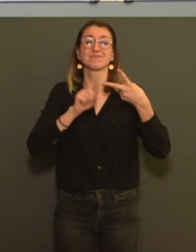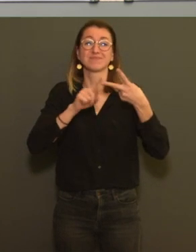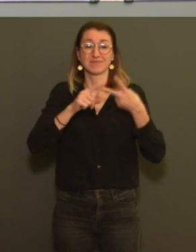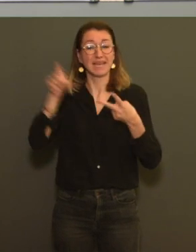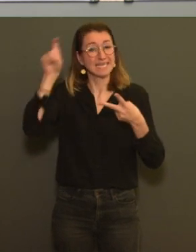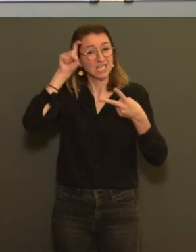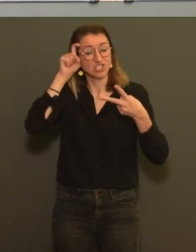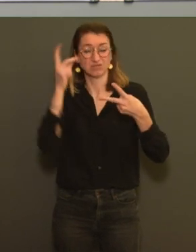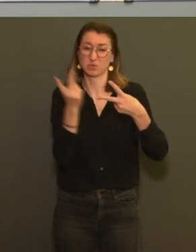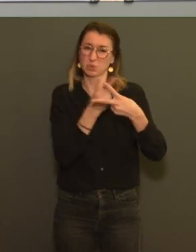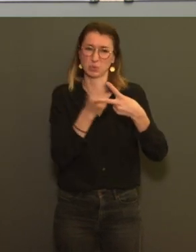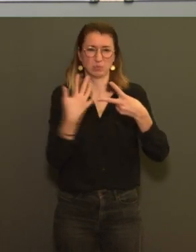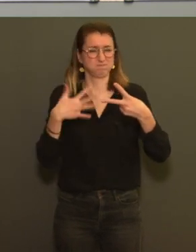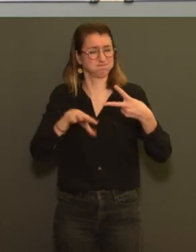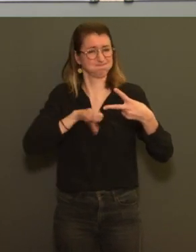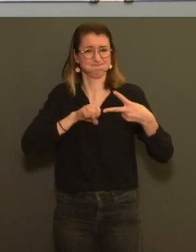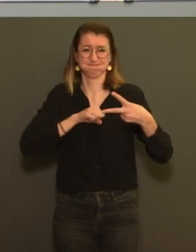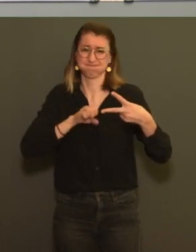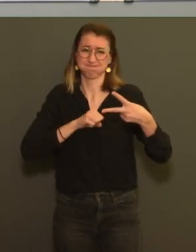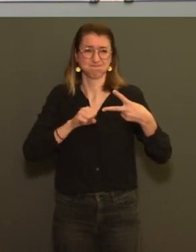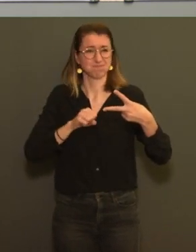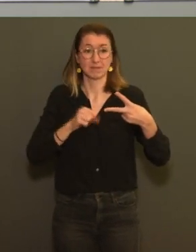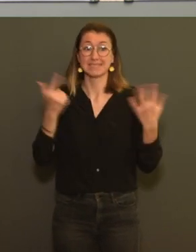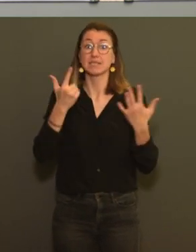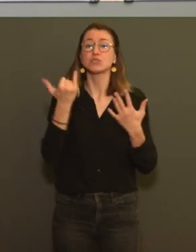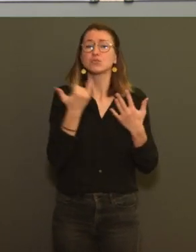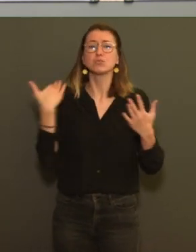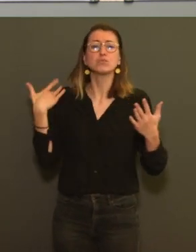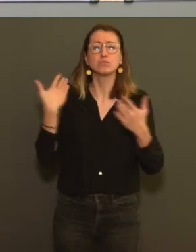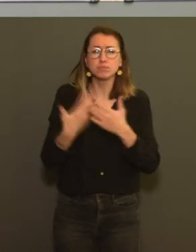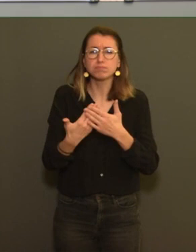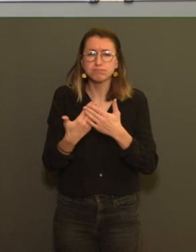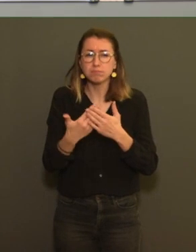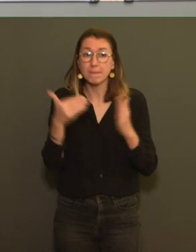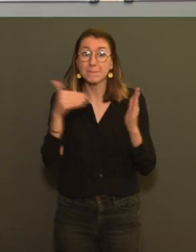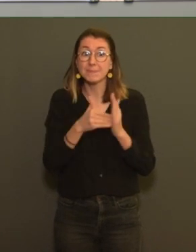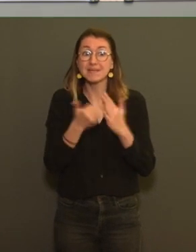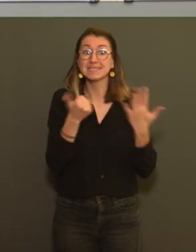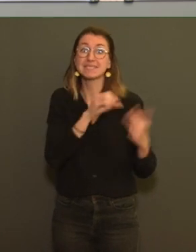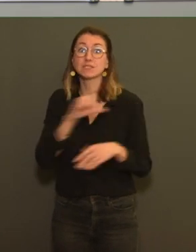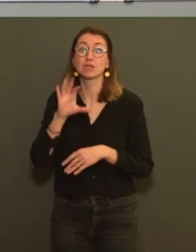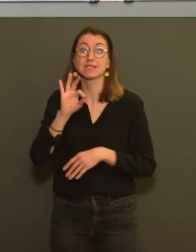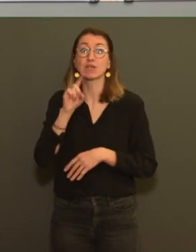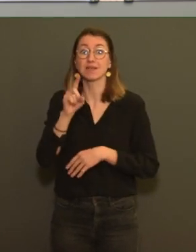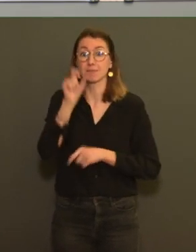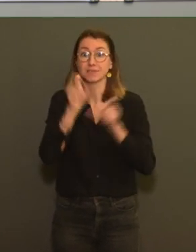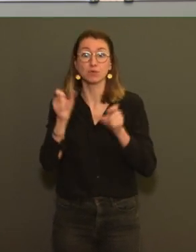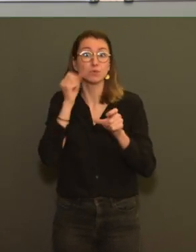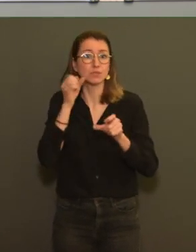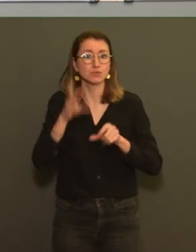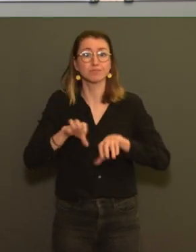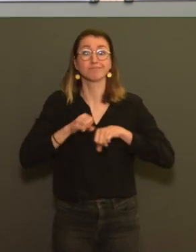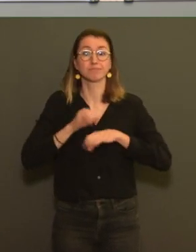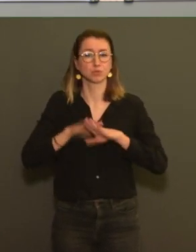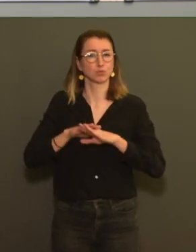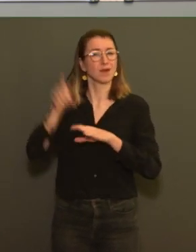Sur les 7 derniers jours, on a une moyenne de 1651 nouvelles infections à Liège et une